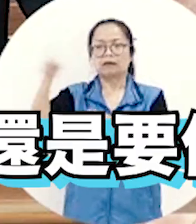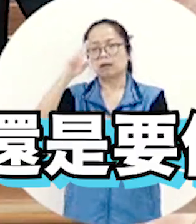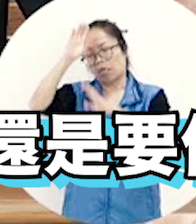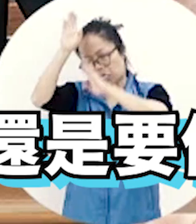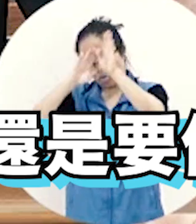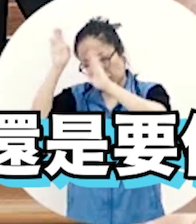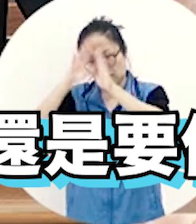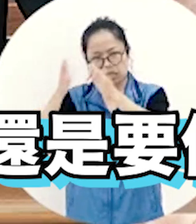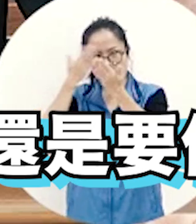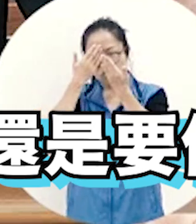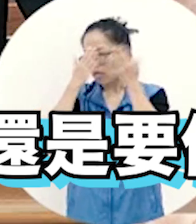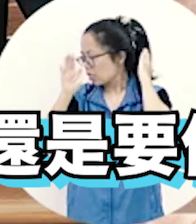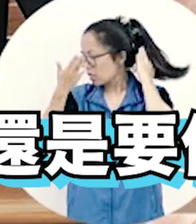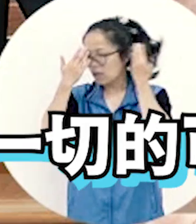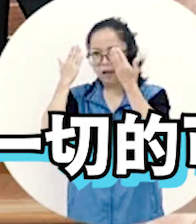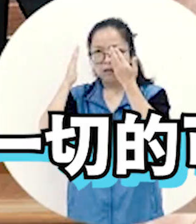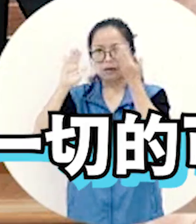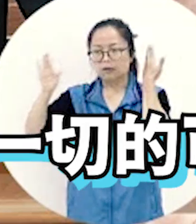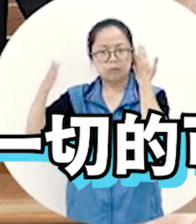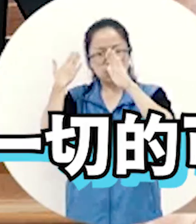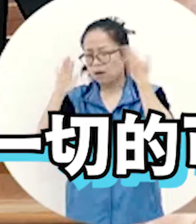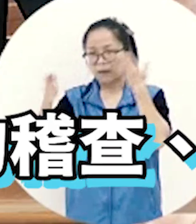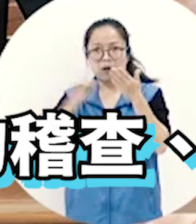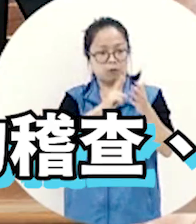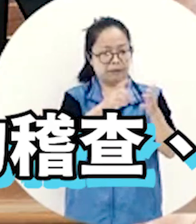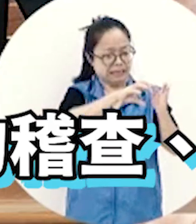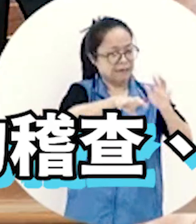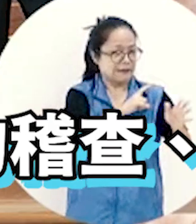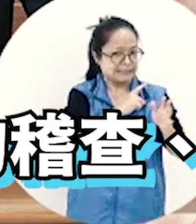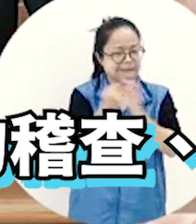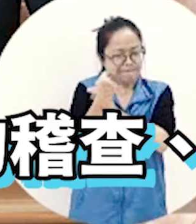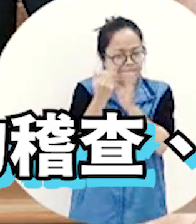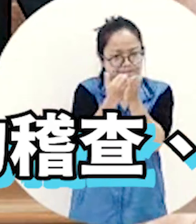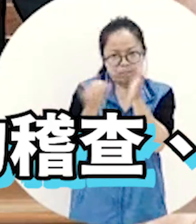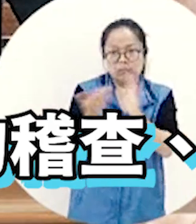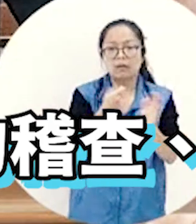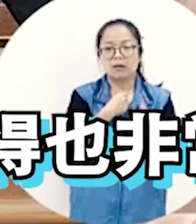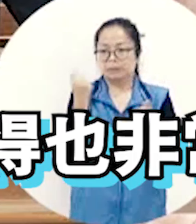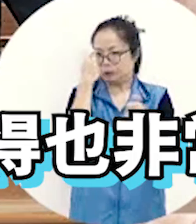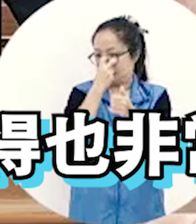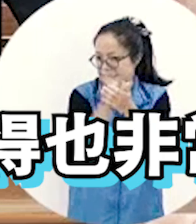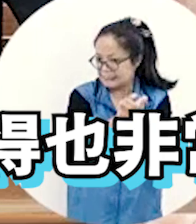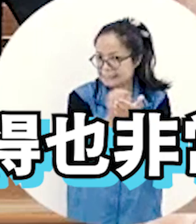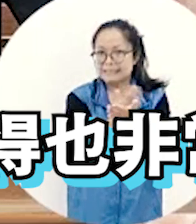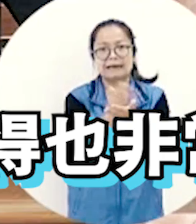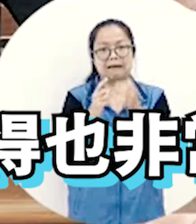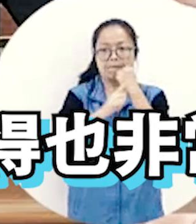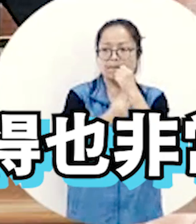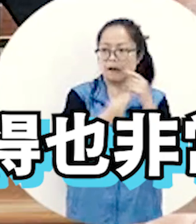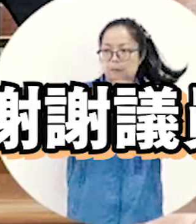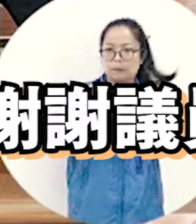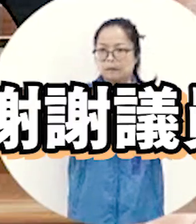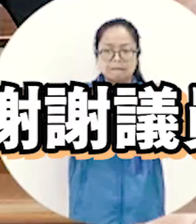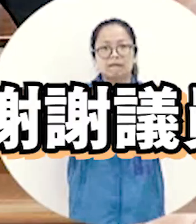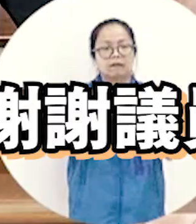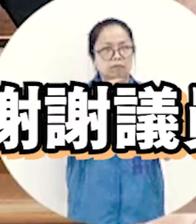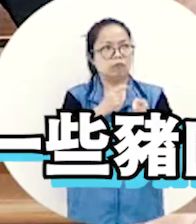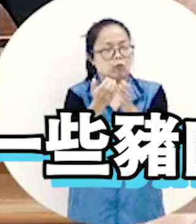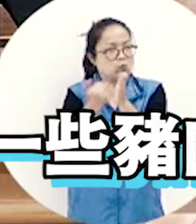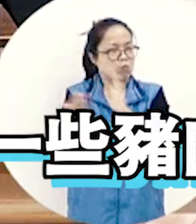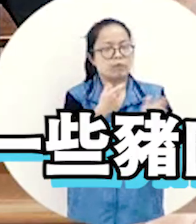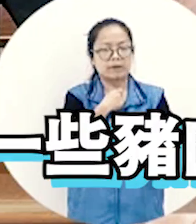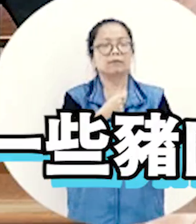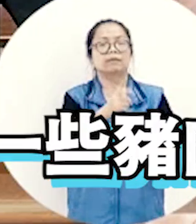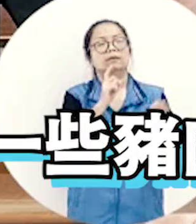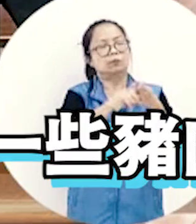们地方还是要做好准备啦，尽一切的可能，包括我们的稽查，包括法律战，我觉得也非常的 重要。没有错，没有错，谢谢议员。